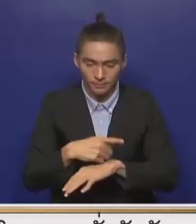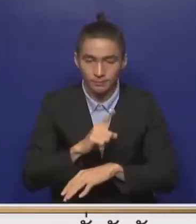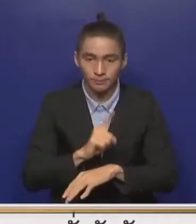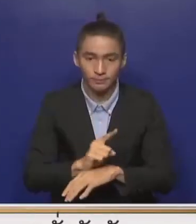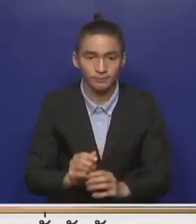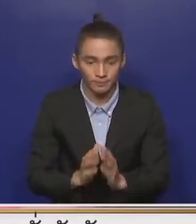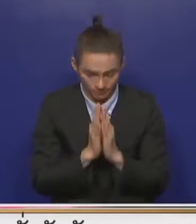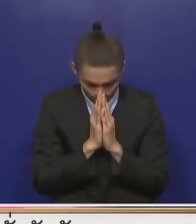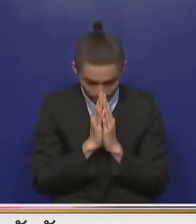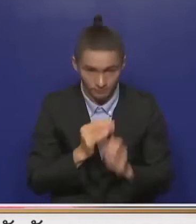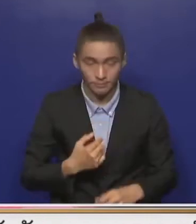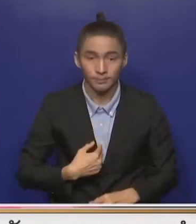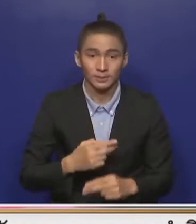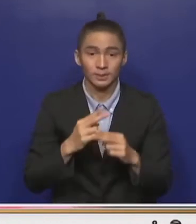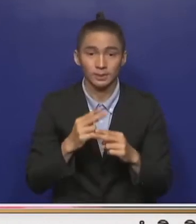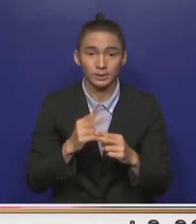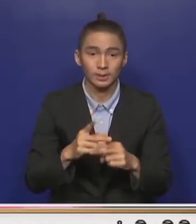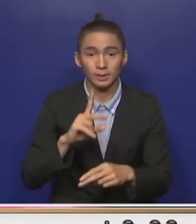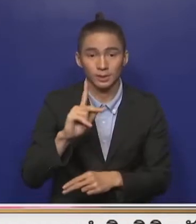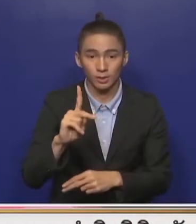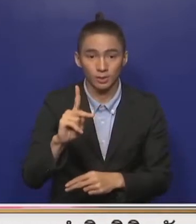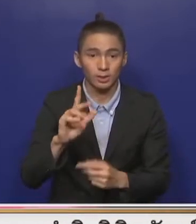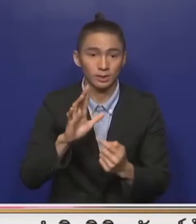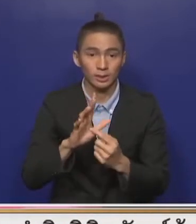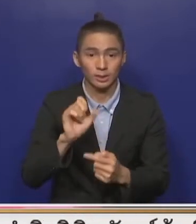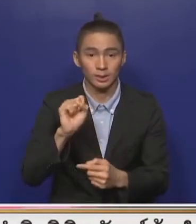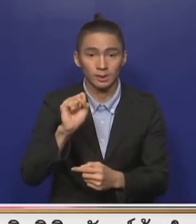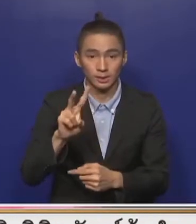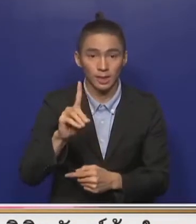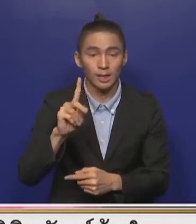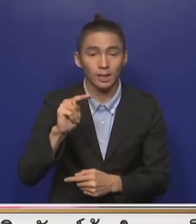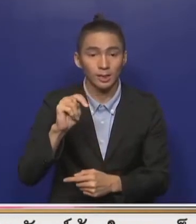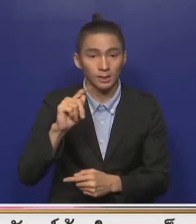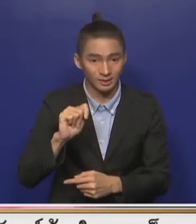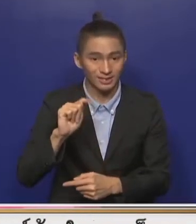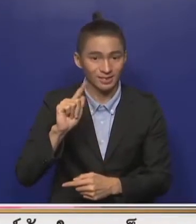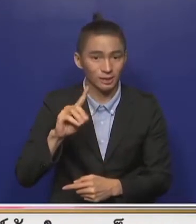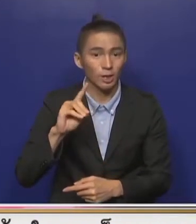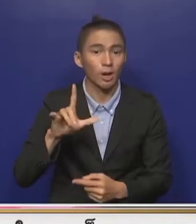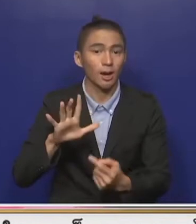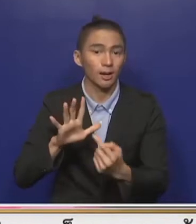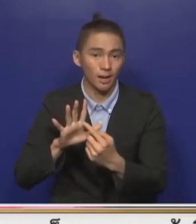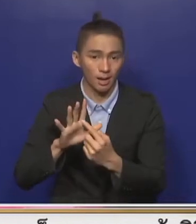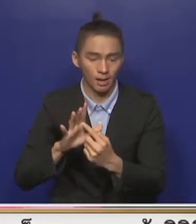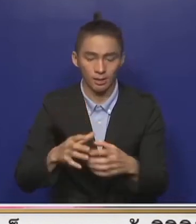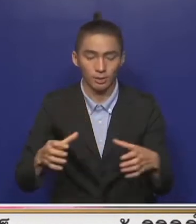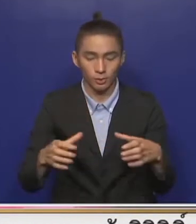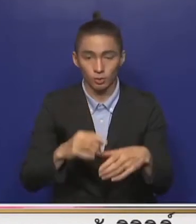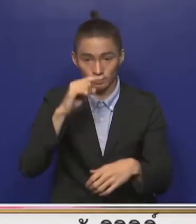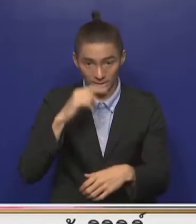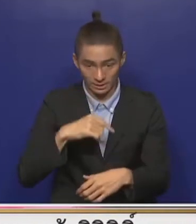ผมนายจุดตาตันเทอดทิตย์สมาชิกสภาผู้แทนราษฎรจังหวัดหนองคายเขต 1พรรคเพื่อไทยครับ